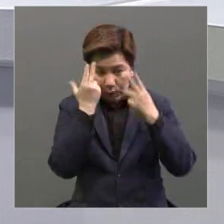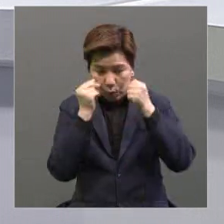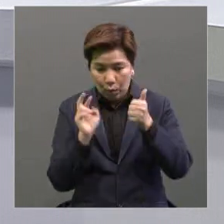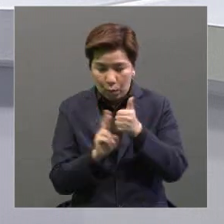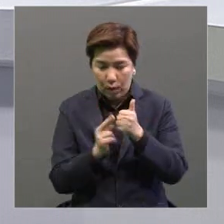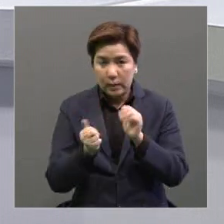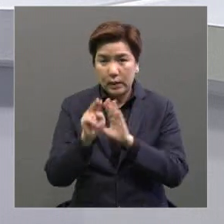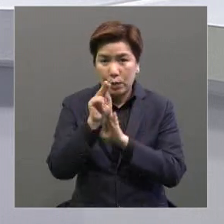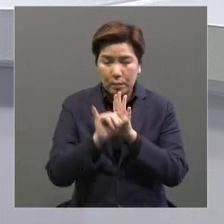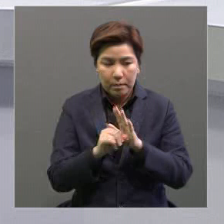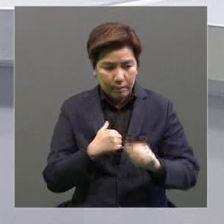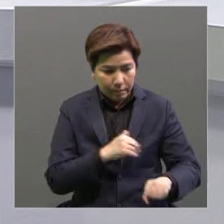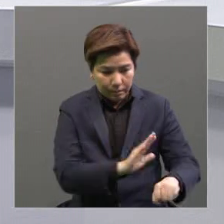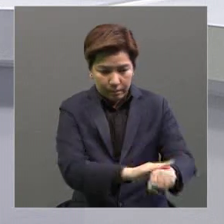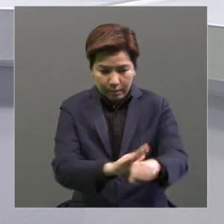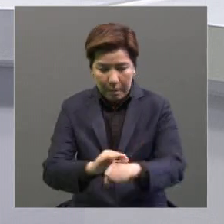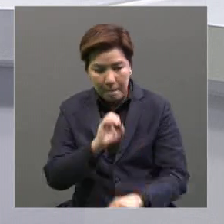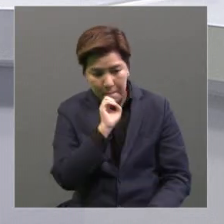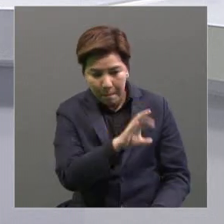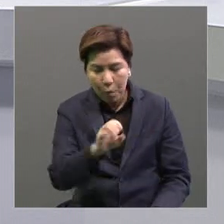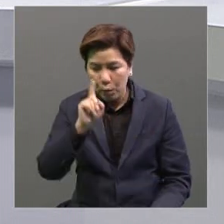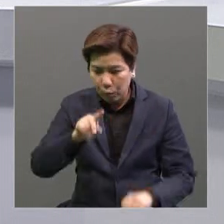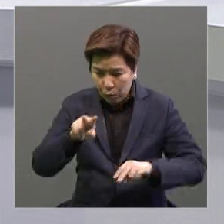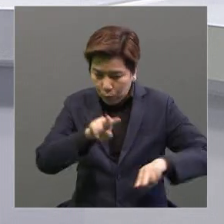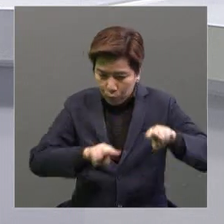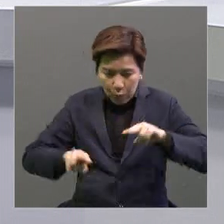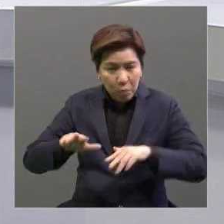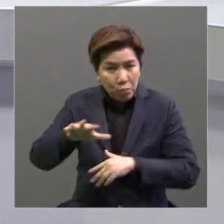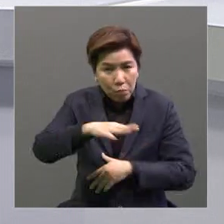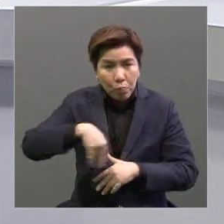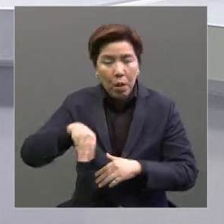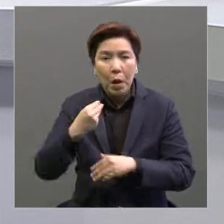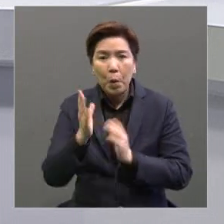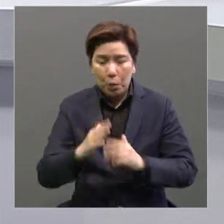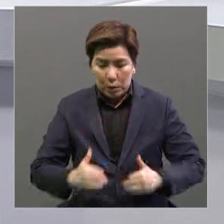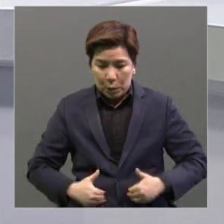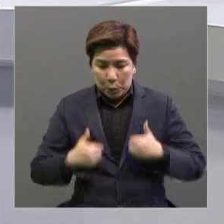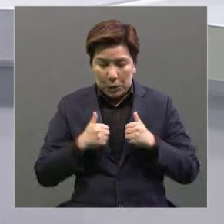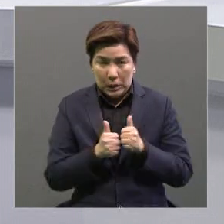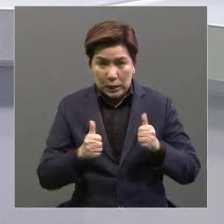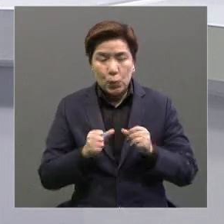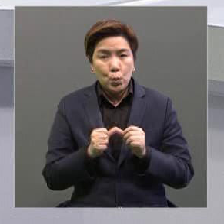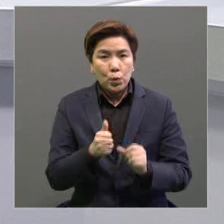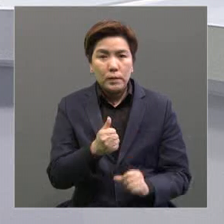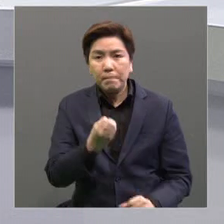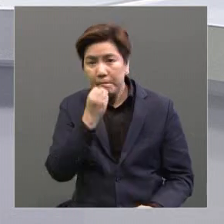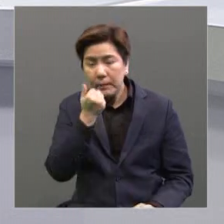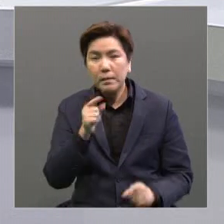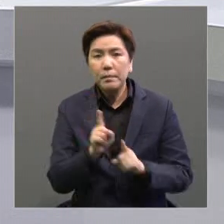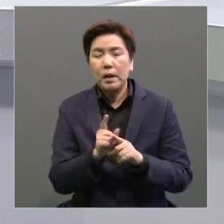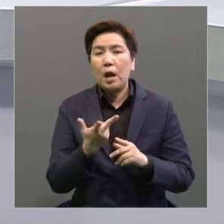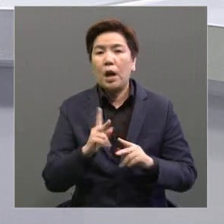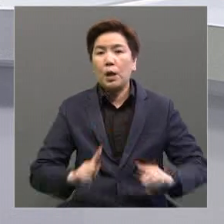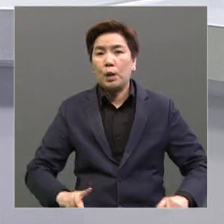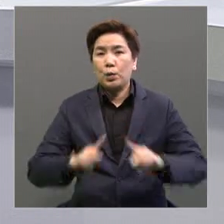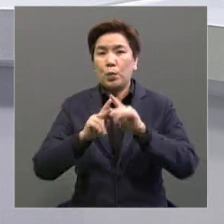ชุมมอบนโยบายก็จะมีการกำชับกำชาเรื่องนี้ตลอดนะคะว่าต้องดูแลทุกอย่างเพื่อให้ประชาชนอยู่ดีกินดีนะคะเช่นเดียวกับทางรัฐมนตรีช่วยว่